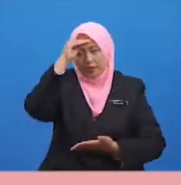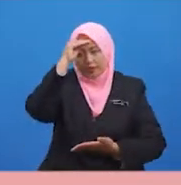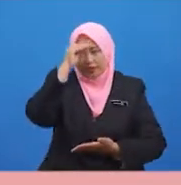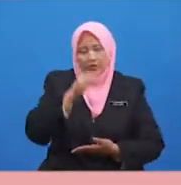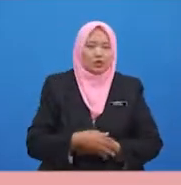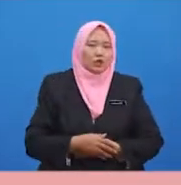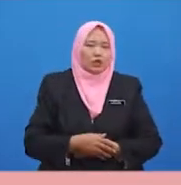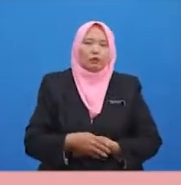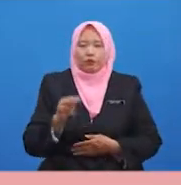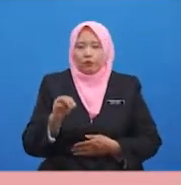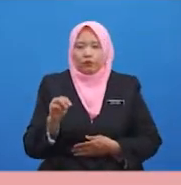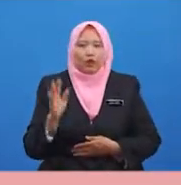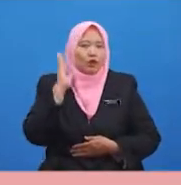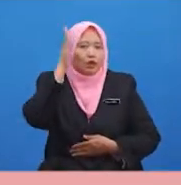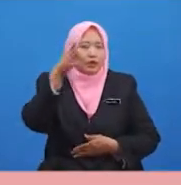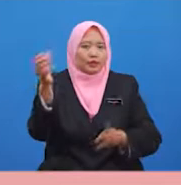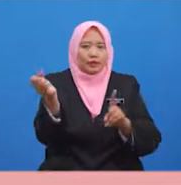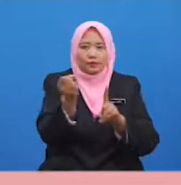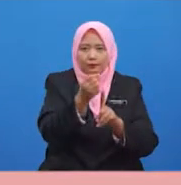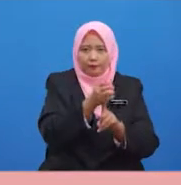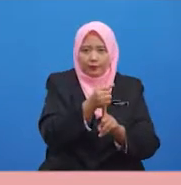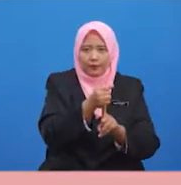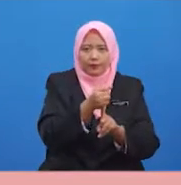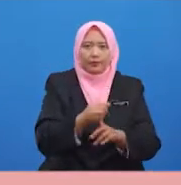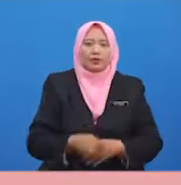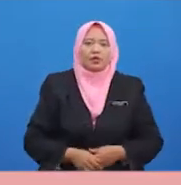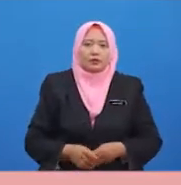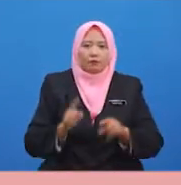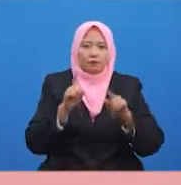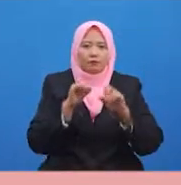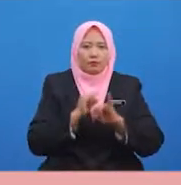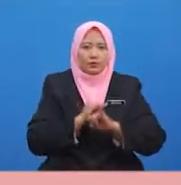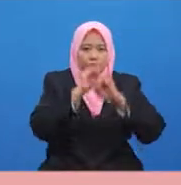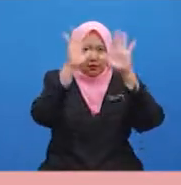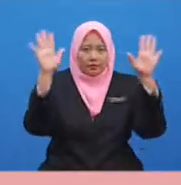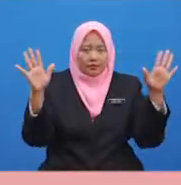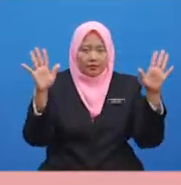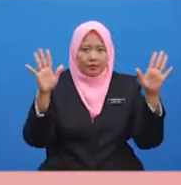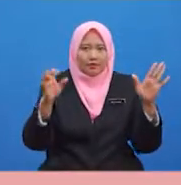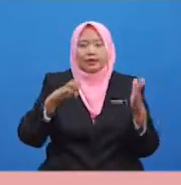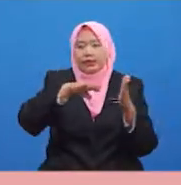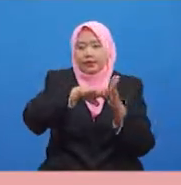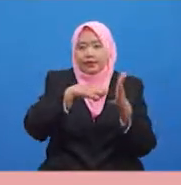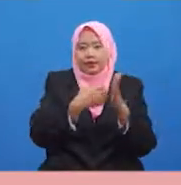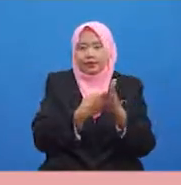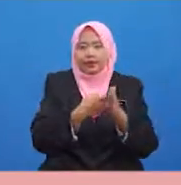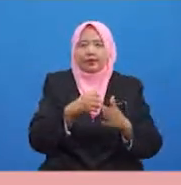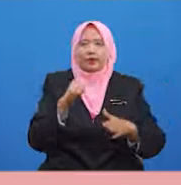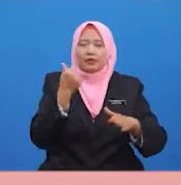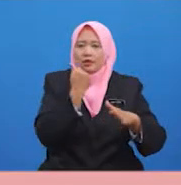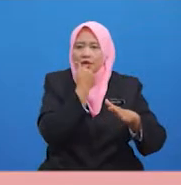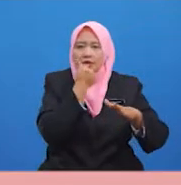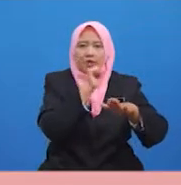insya-Allah murid-murid akan dapat pertama, menjelaskan pengertian akad.